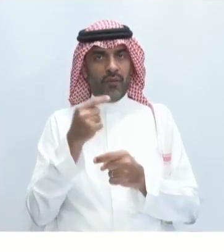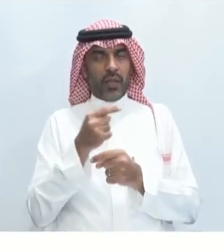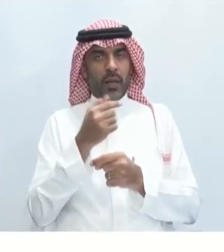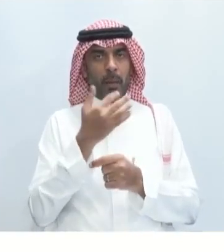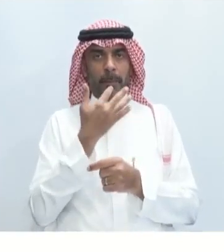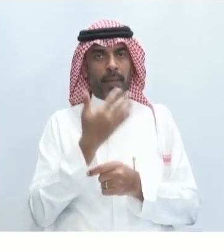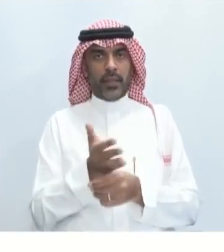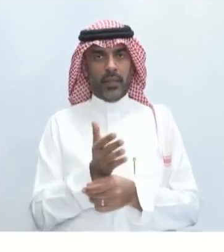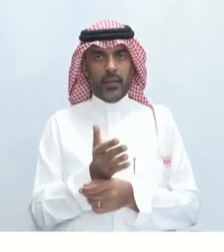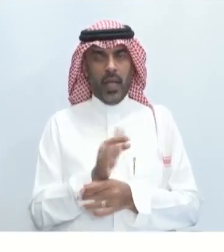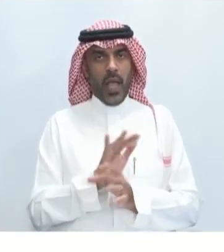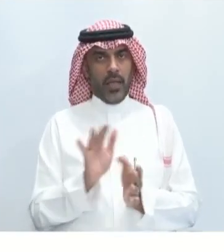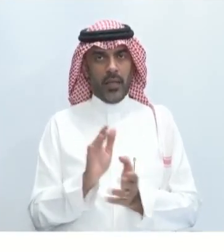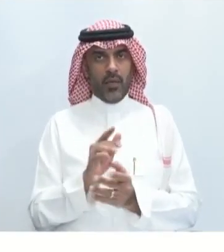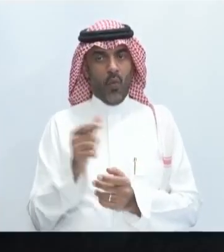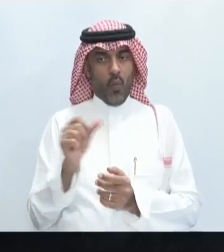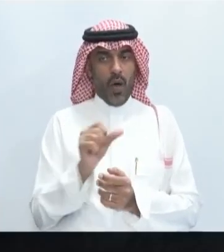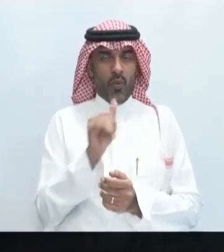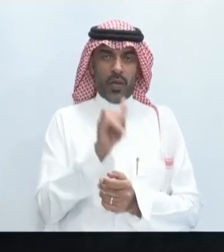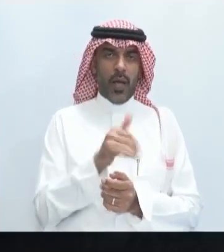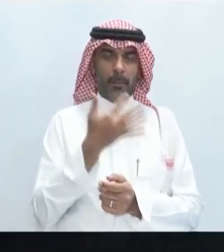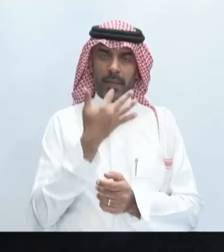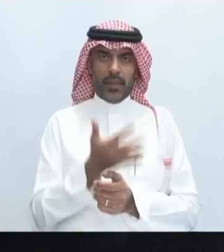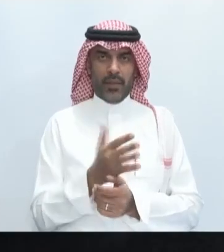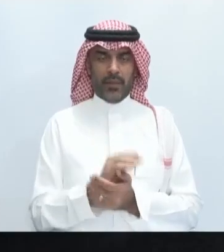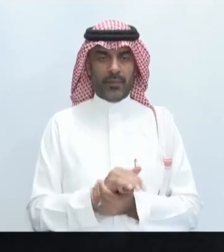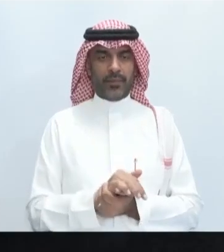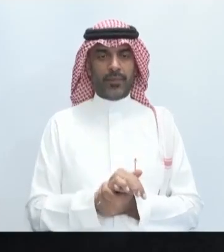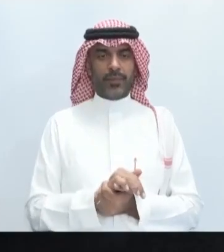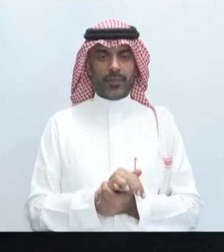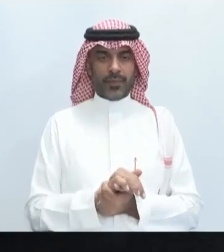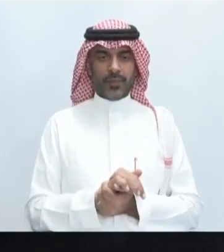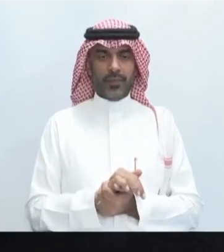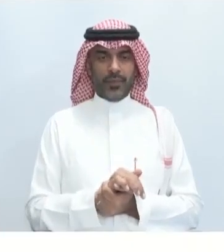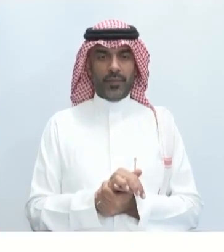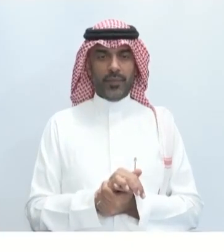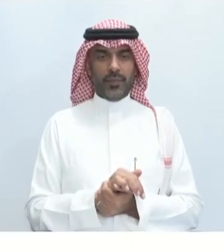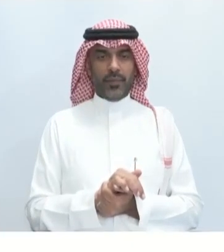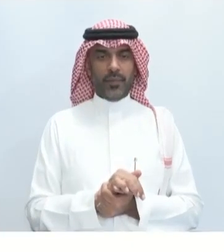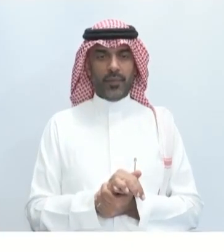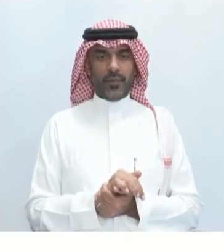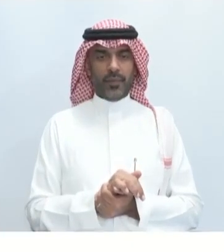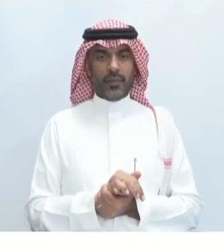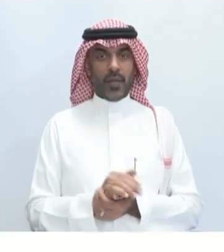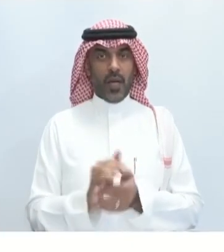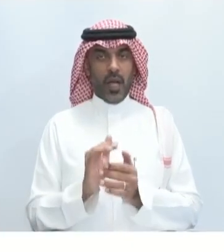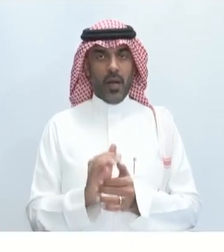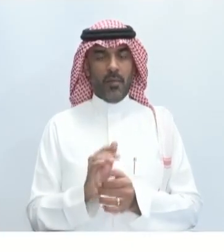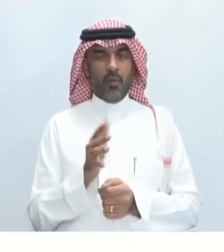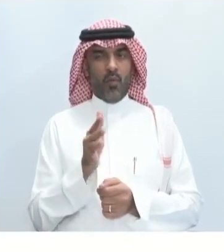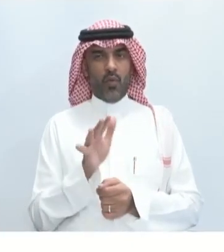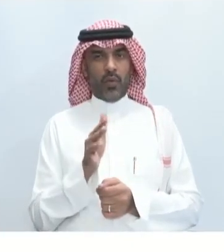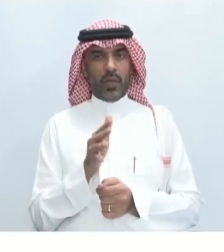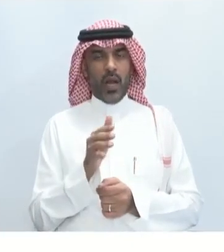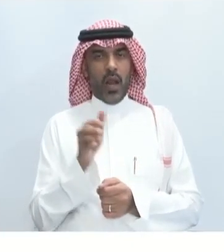معتل الاخر بالياء او بالواو ومع ذلك علامته هي فتحه ظاهره اما المعتل